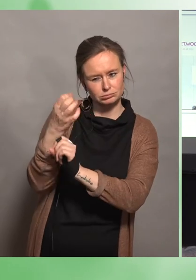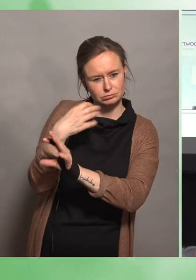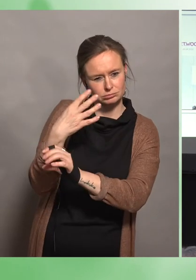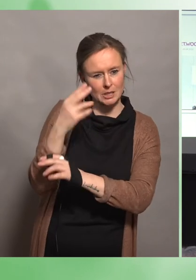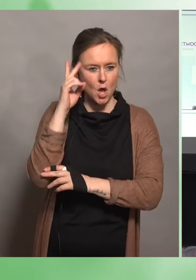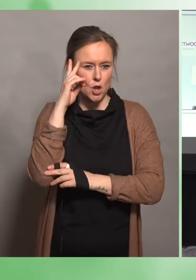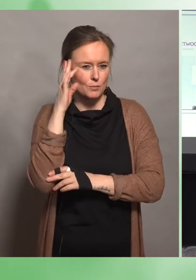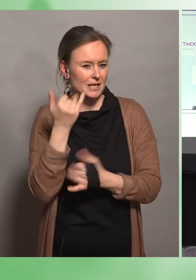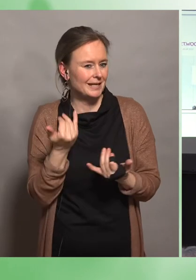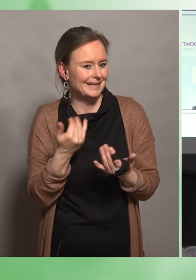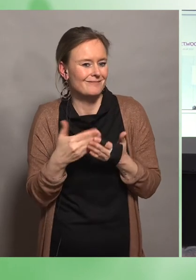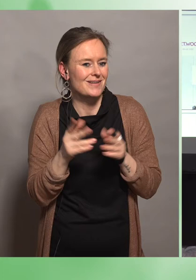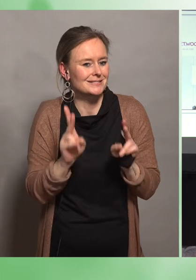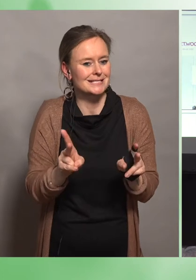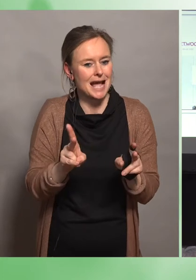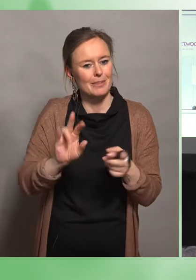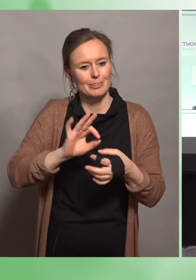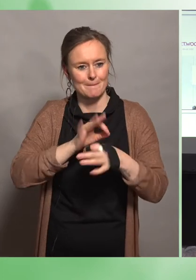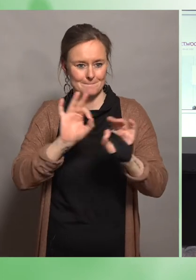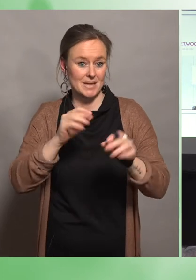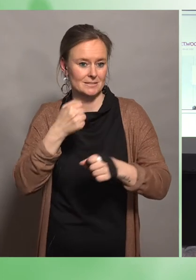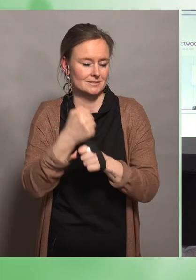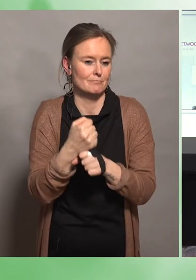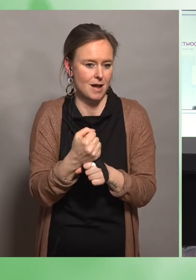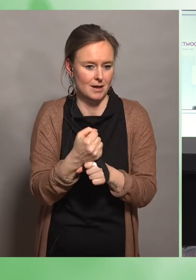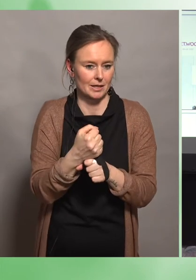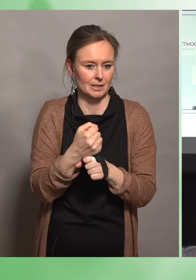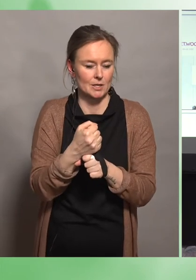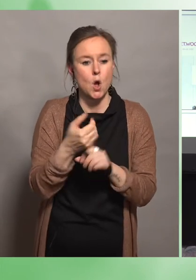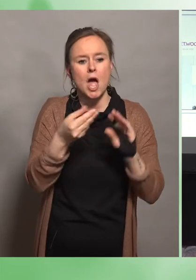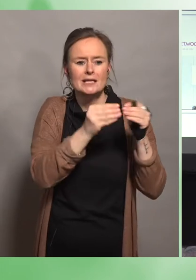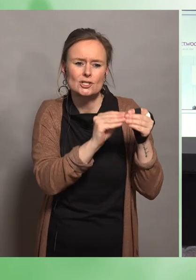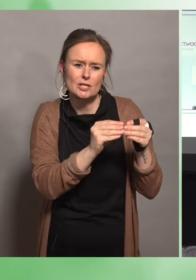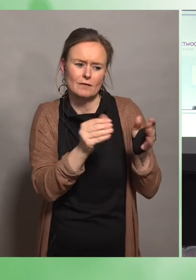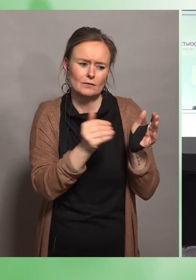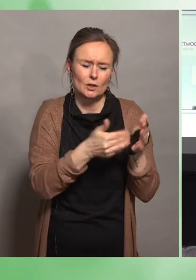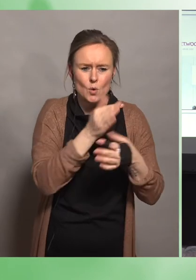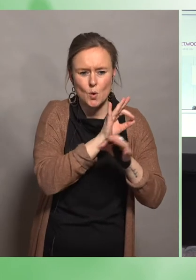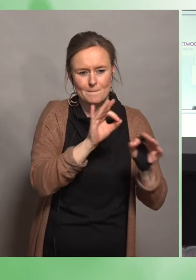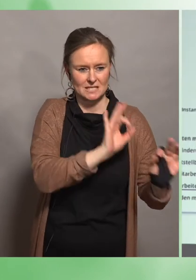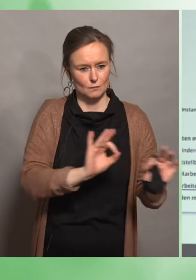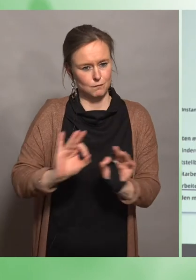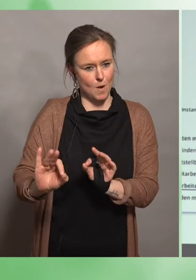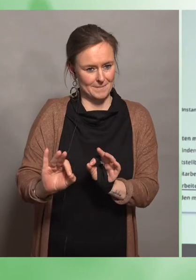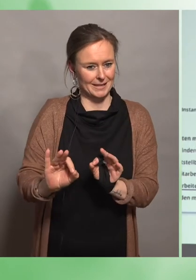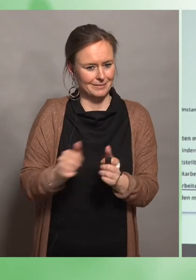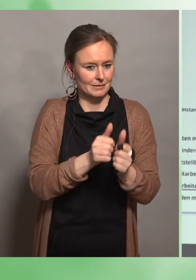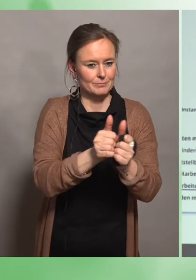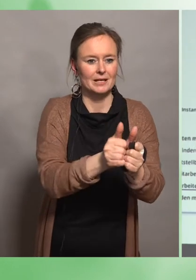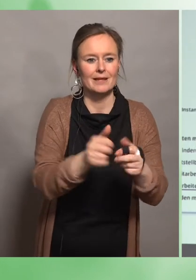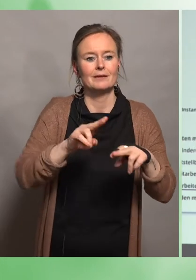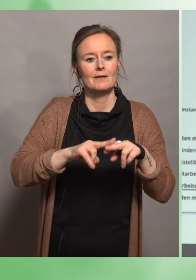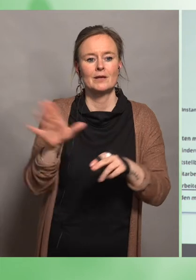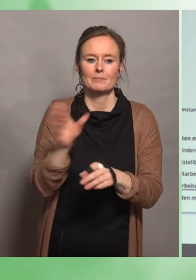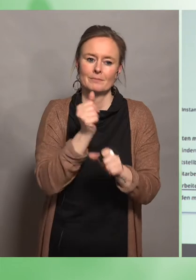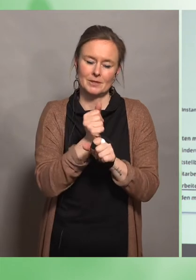zu überlegen, was könnte man besser machen, wie kann man zum Beispiel jetzt auch Filialen noch besser vorbereiten und begleiten, wenn ein Mitarbeiter